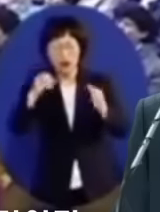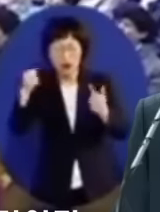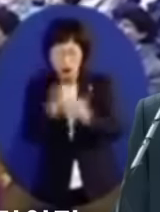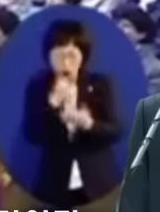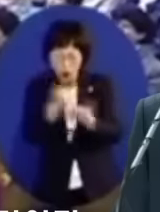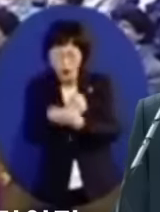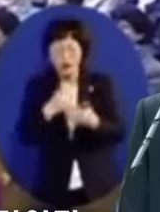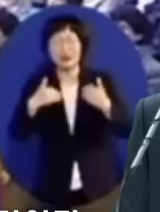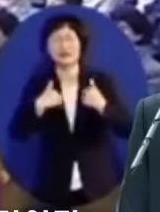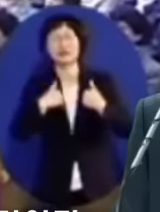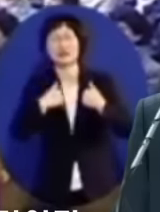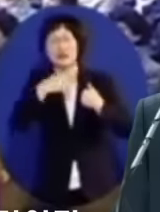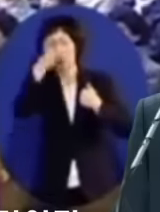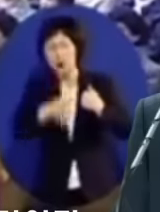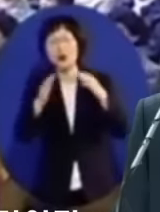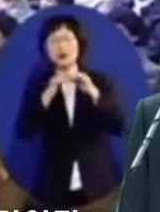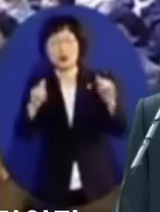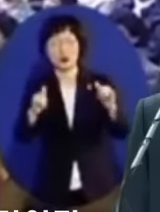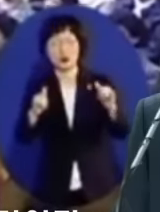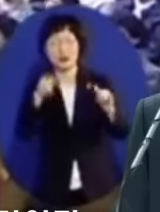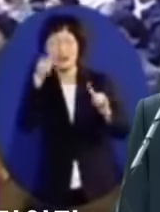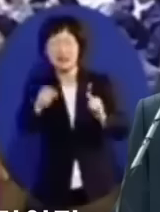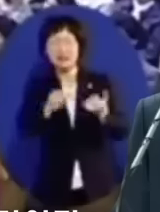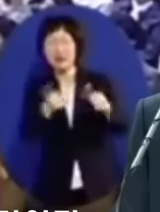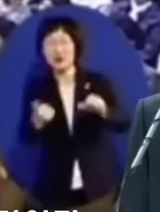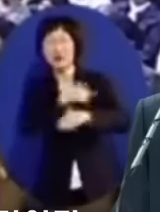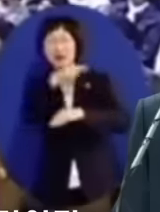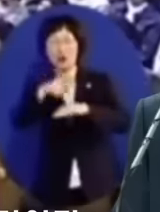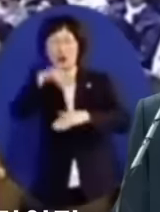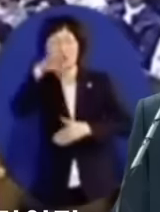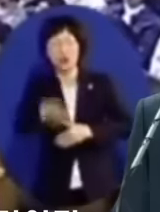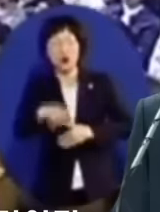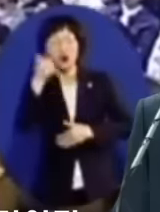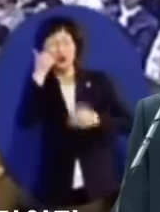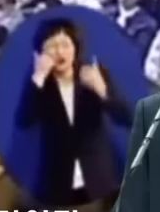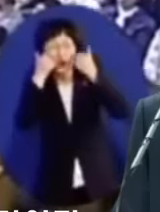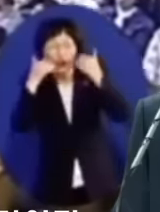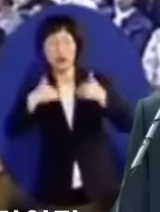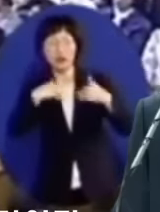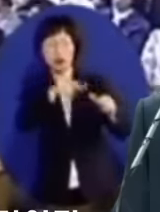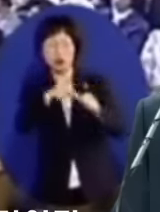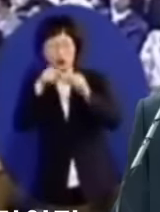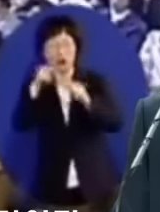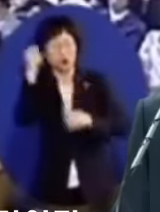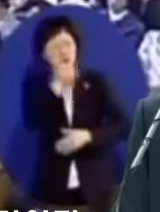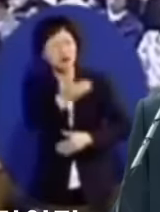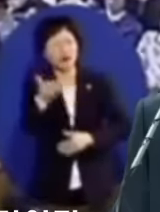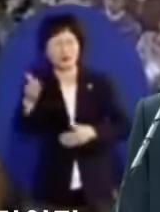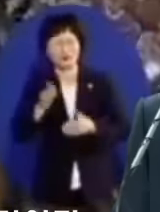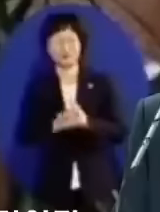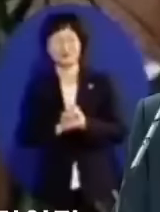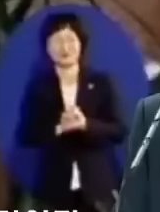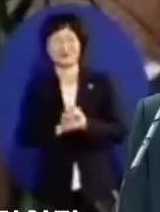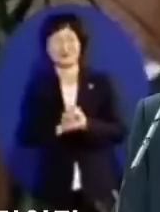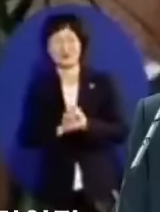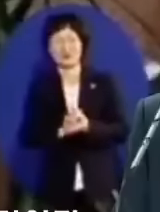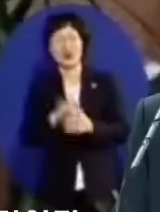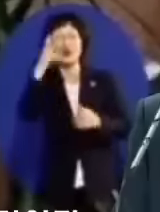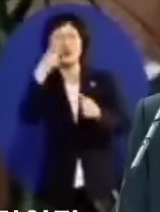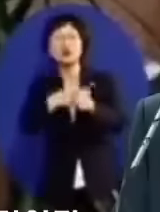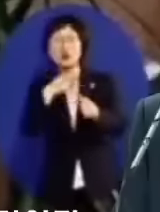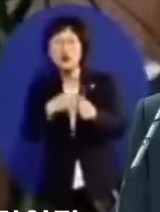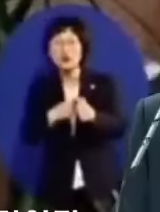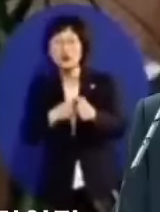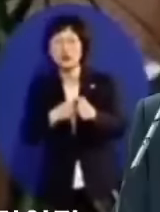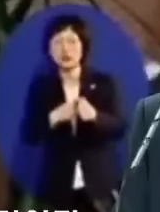오라 나는 곤고한 사람이로다. 이 사망의 몸에서 누가 나를 건져내리야. 사도 바울